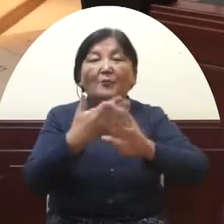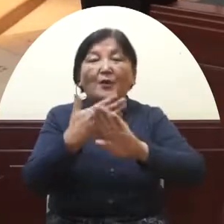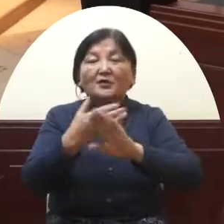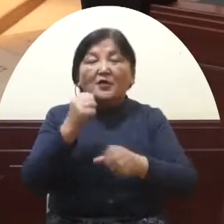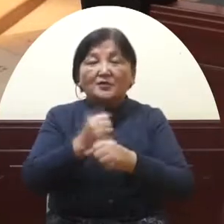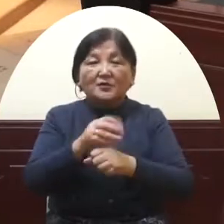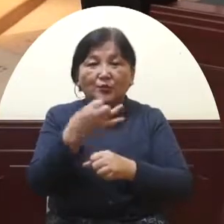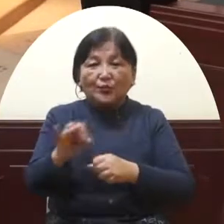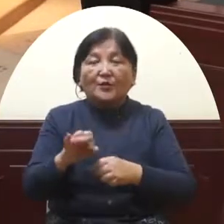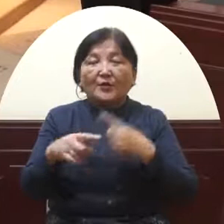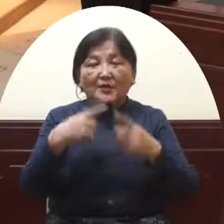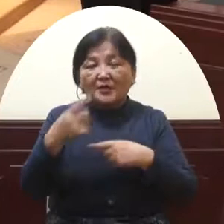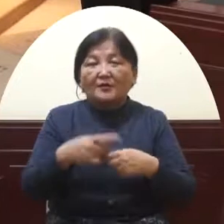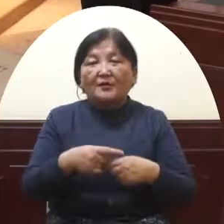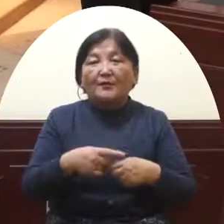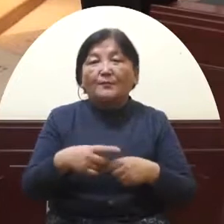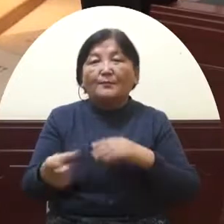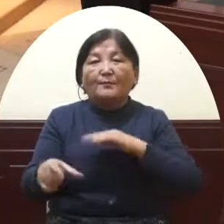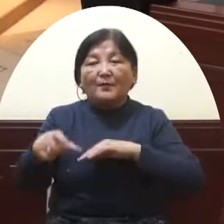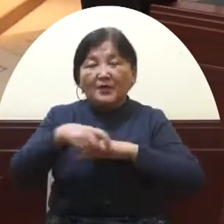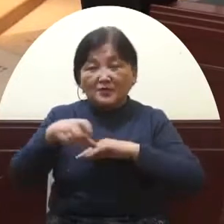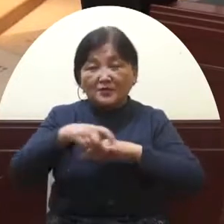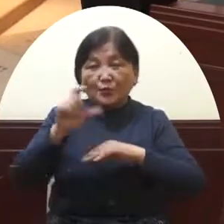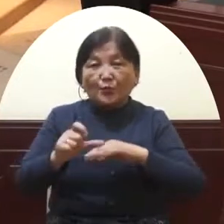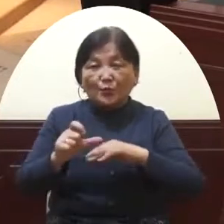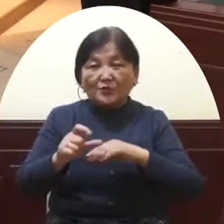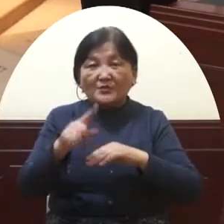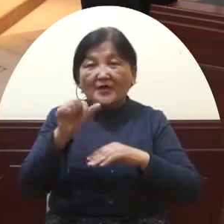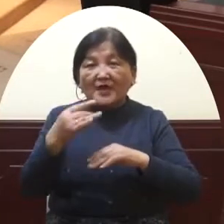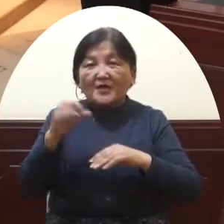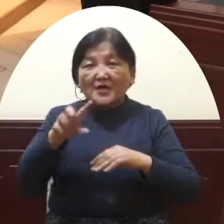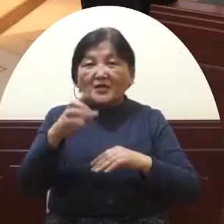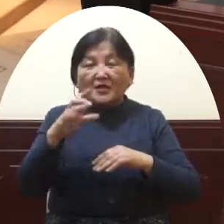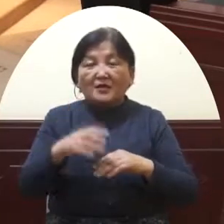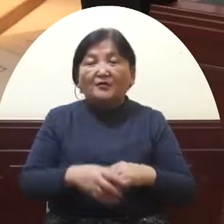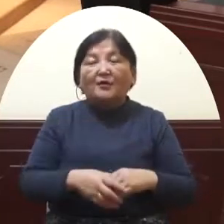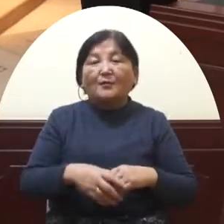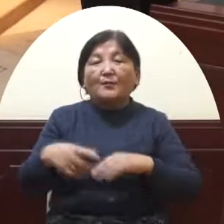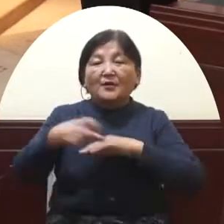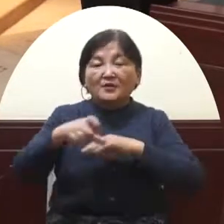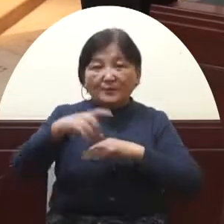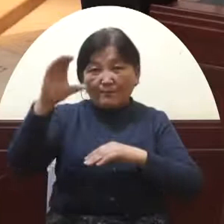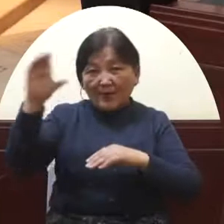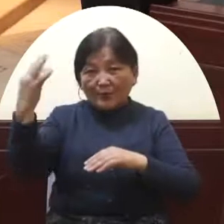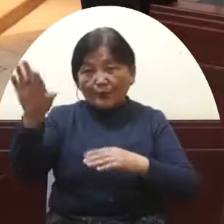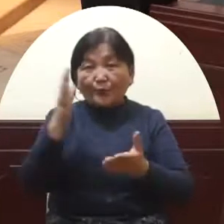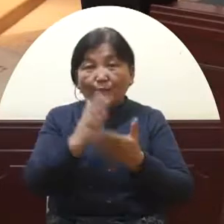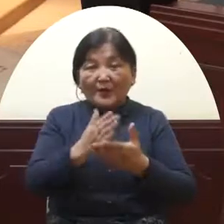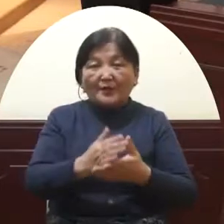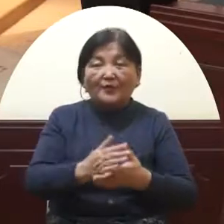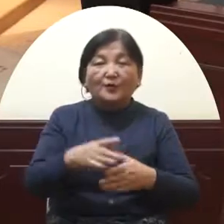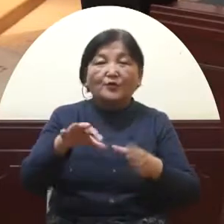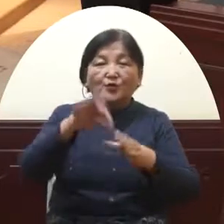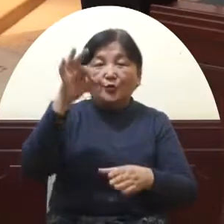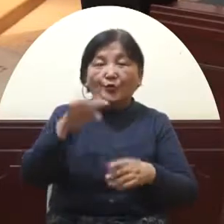одоо хүлээсэн бол манай гэж одоо нэгсэн одоо байгууллага юм. Тэр хараад бий даасан бол мөн ажилласан. За тийм учраас мэдээж сонгуультай